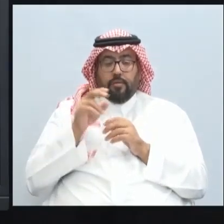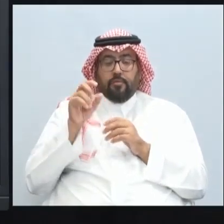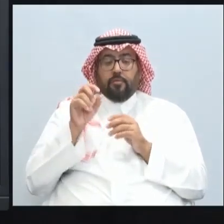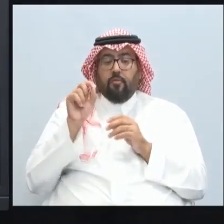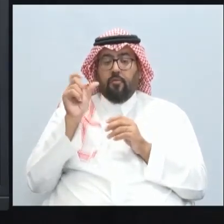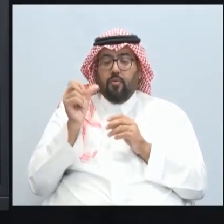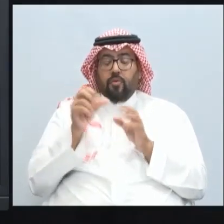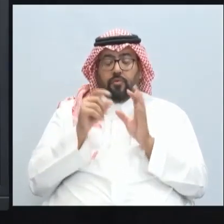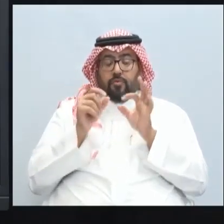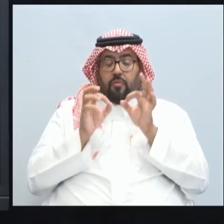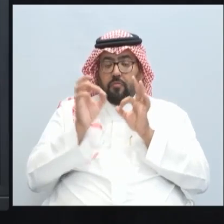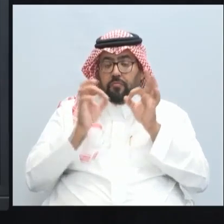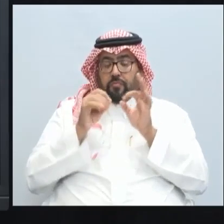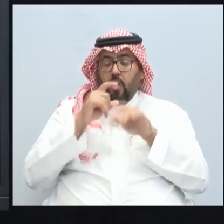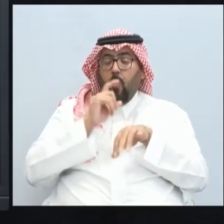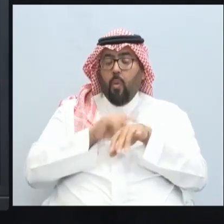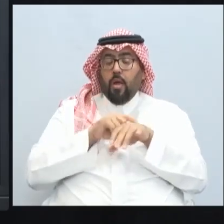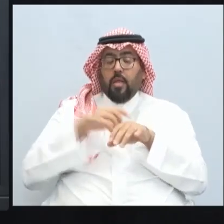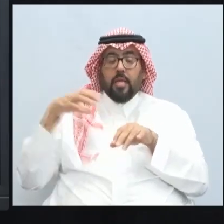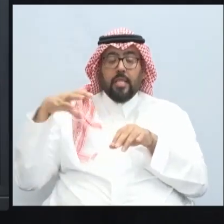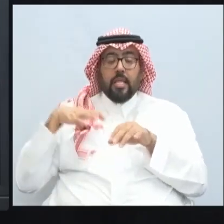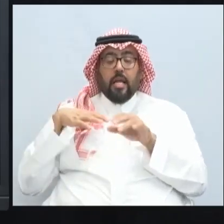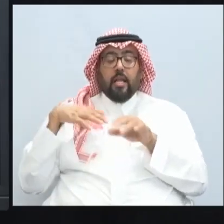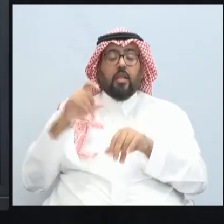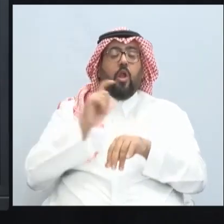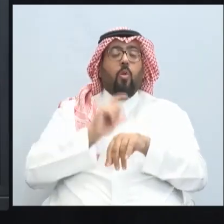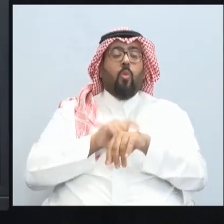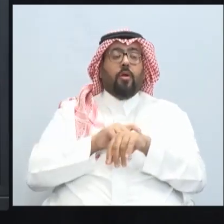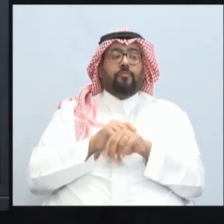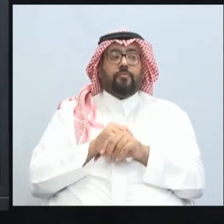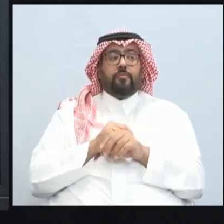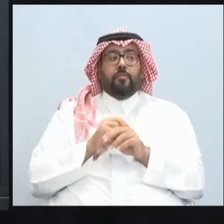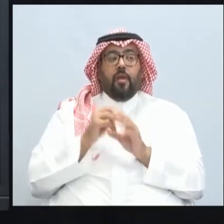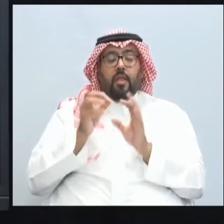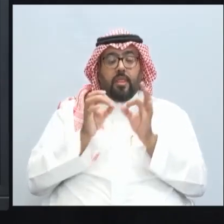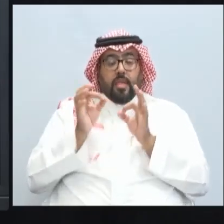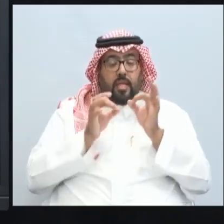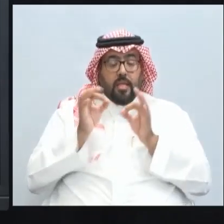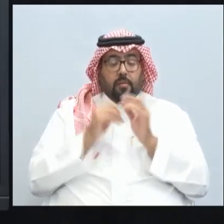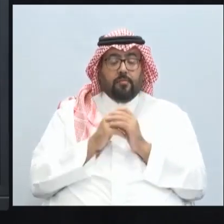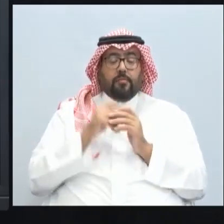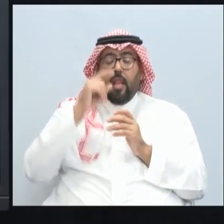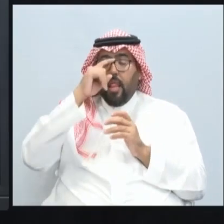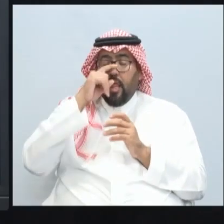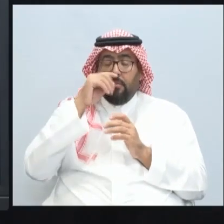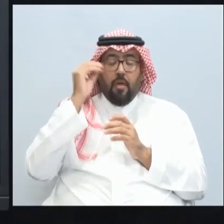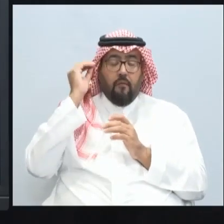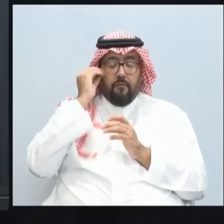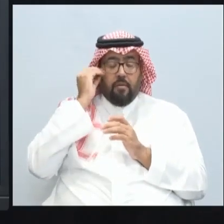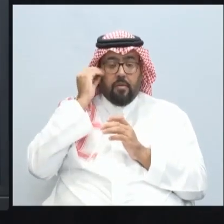اداره الوقت واحدى فنون التخطيط فلابد ابناء وبنات الطلاب ان نتعرف